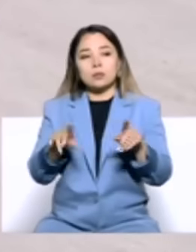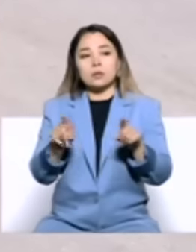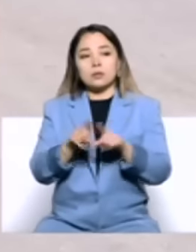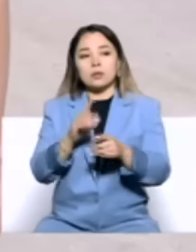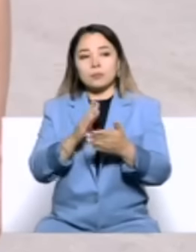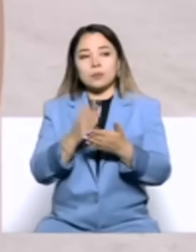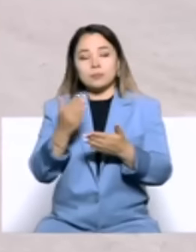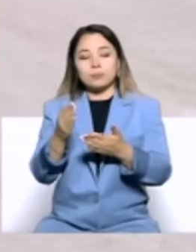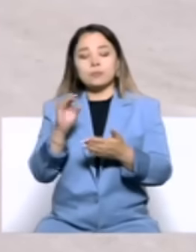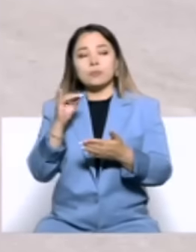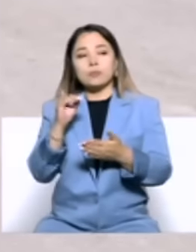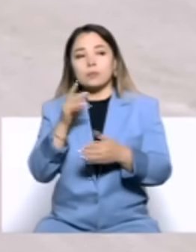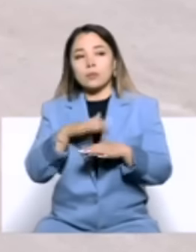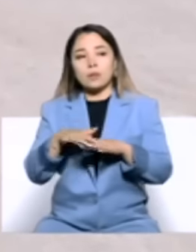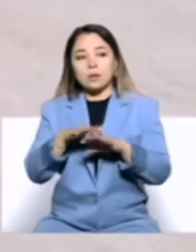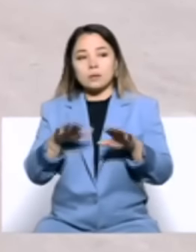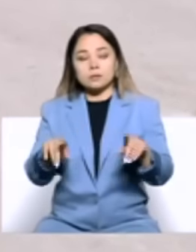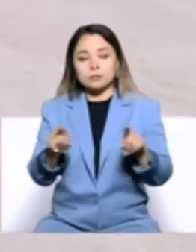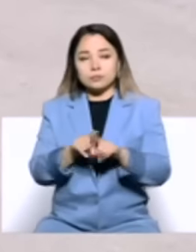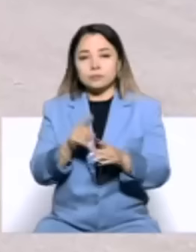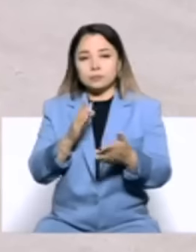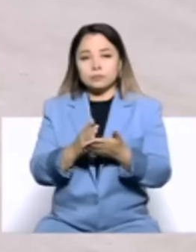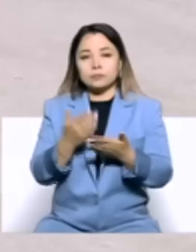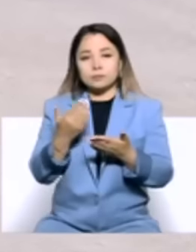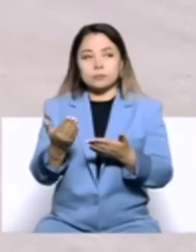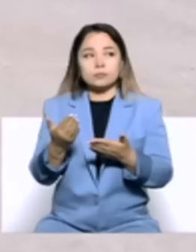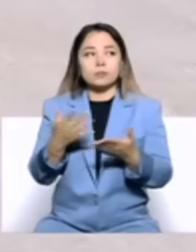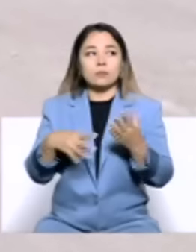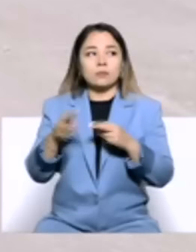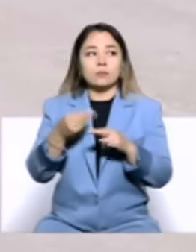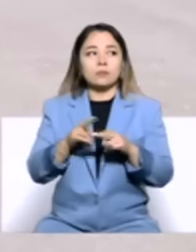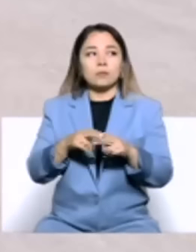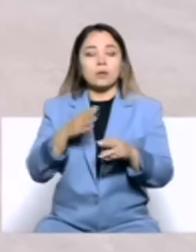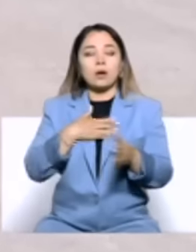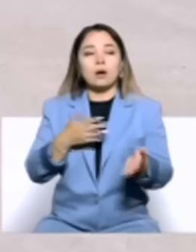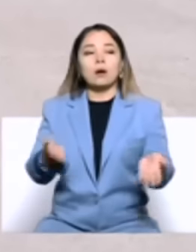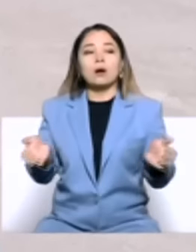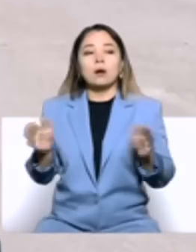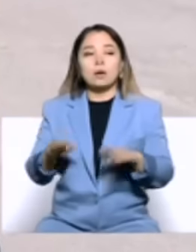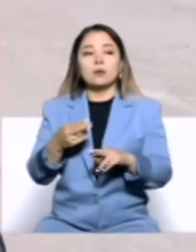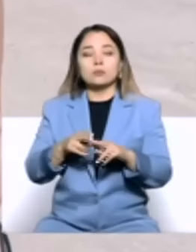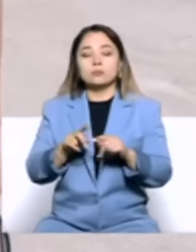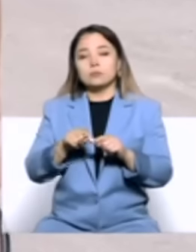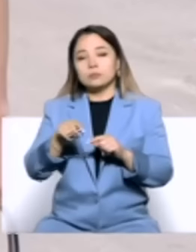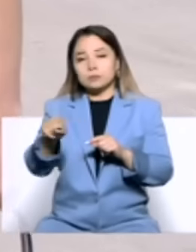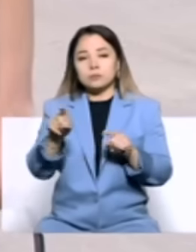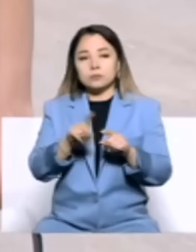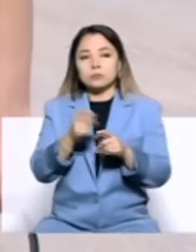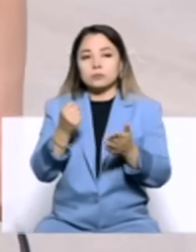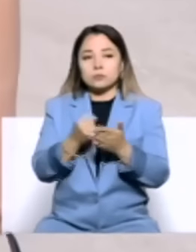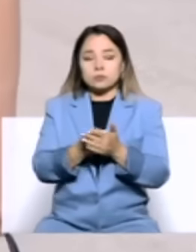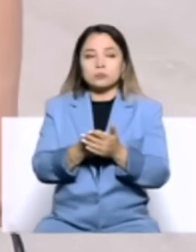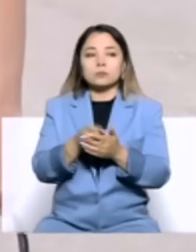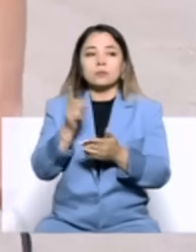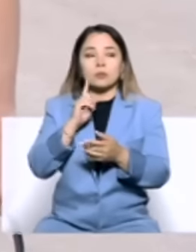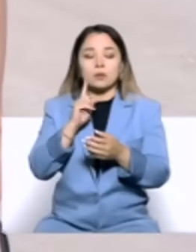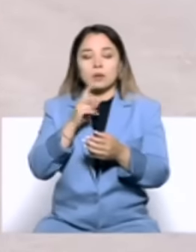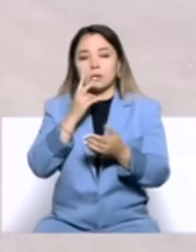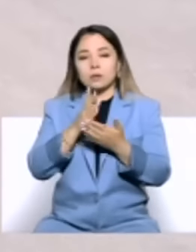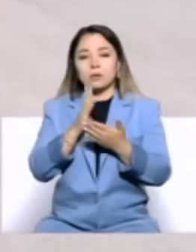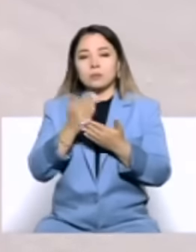болды. Оңтүстік жақты алып болды. Ал бізге қалған мынадан ары қарай Мақынкіге дейінгі азырақ